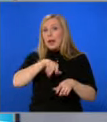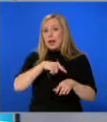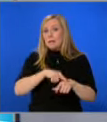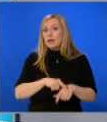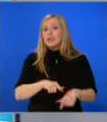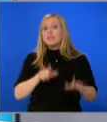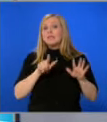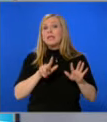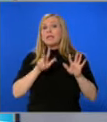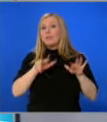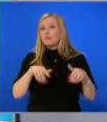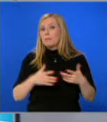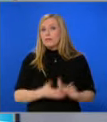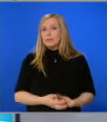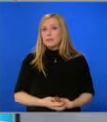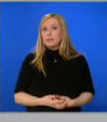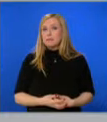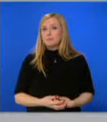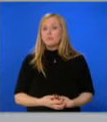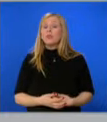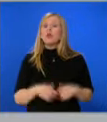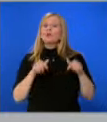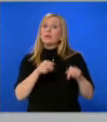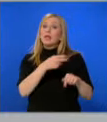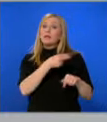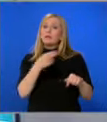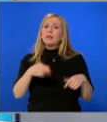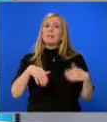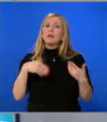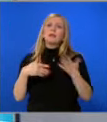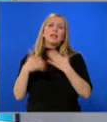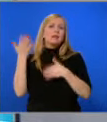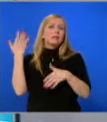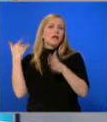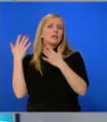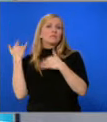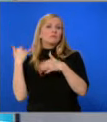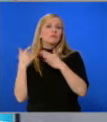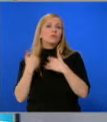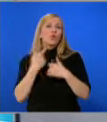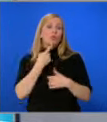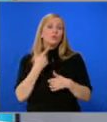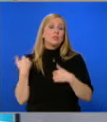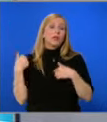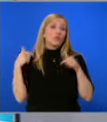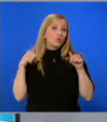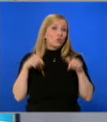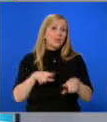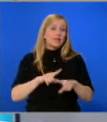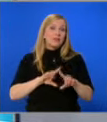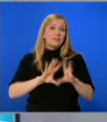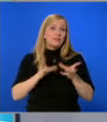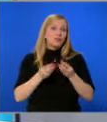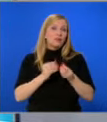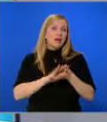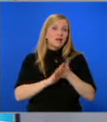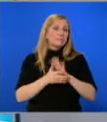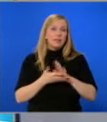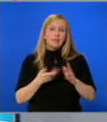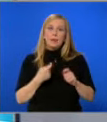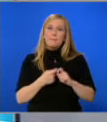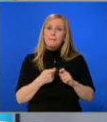това може да се направи. Сега имате ли надежда? Но тази тема се върти назад много години назад, така че до сега трябваше всичко това да бъде